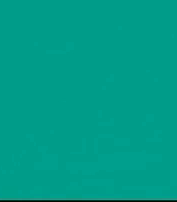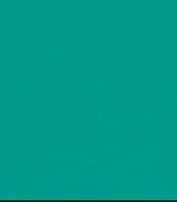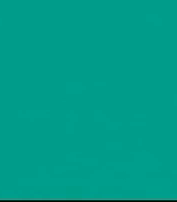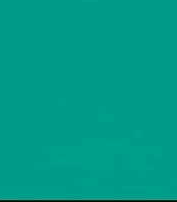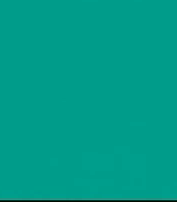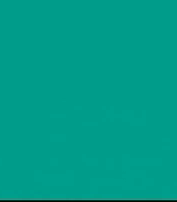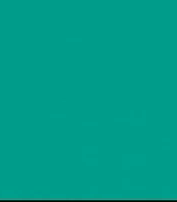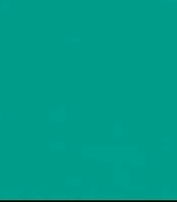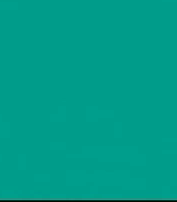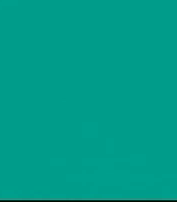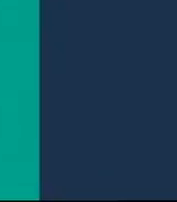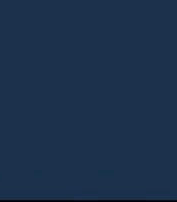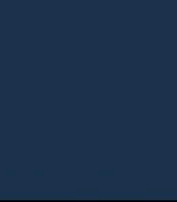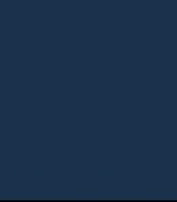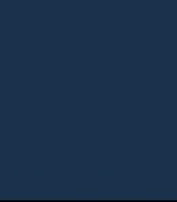Музика